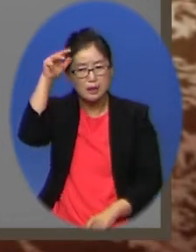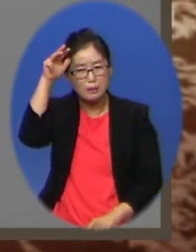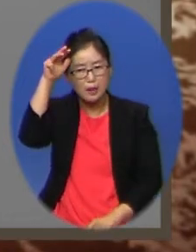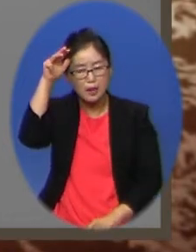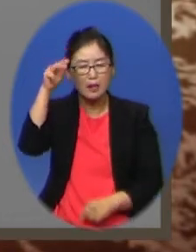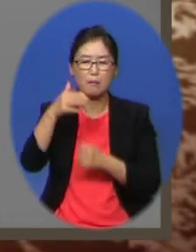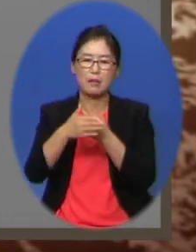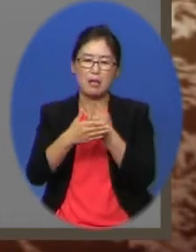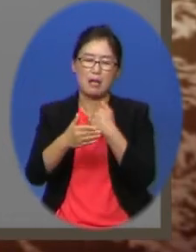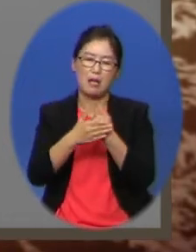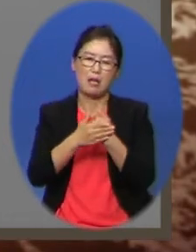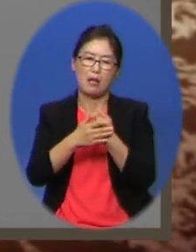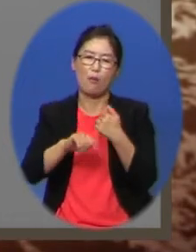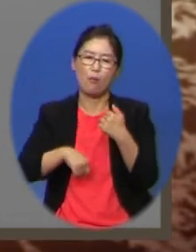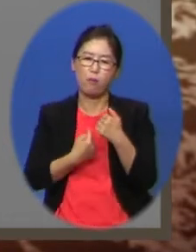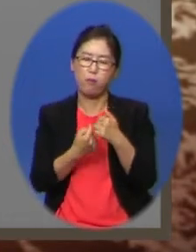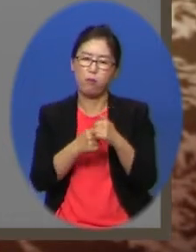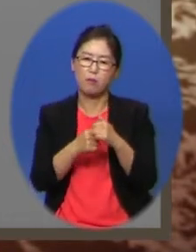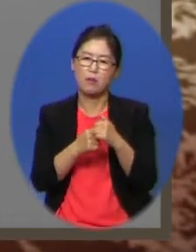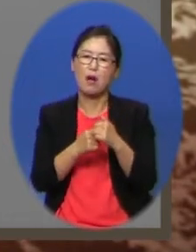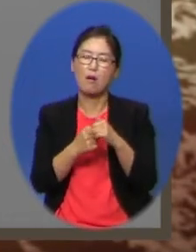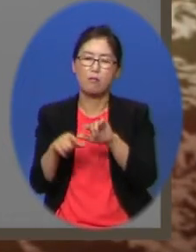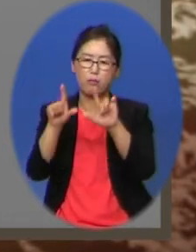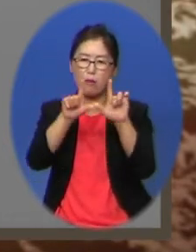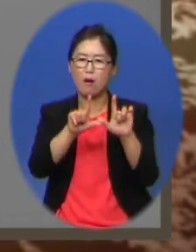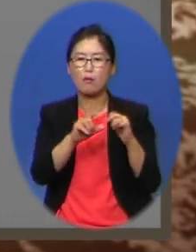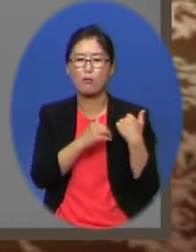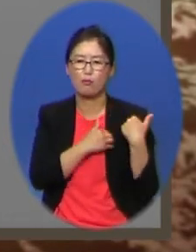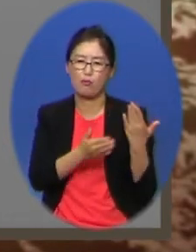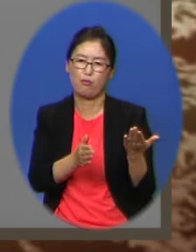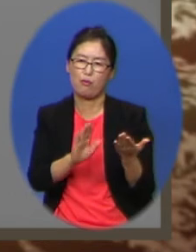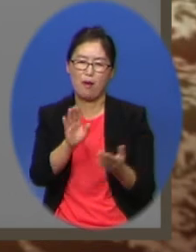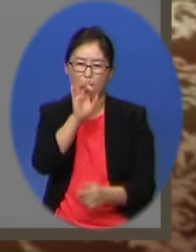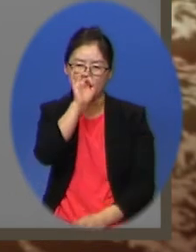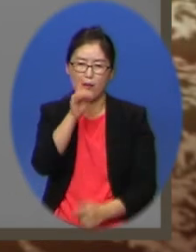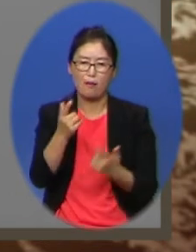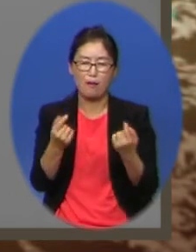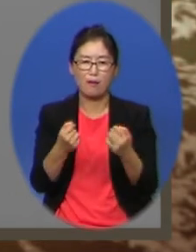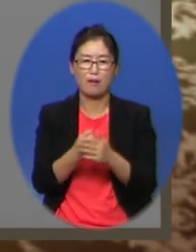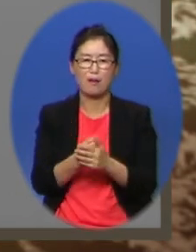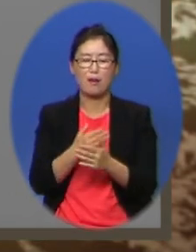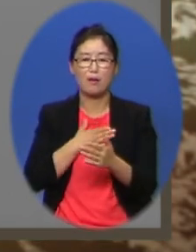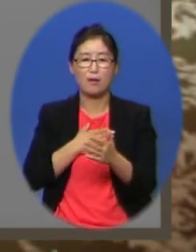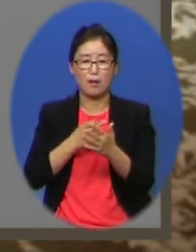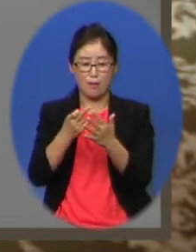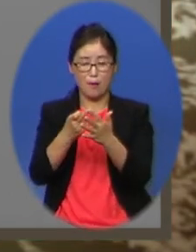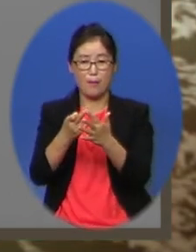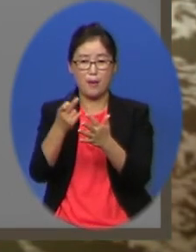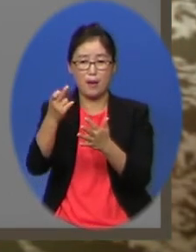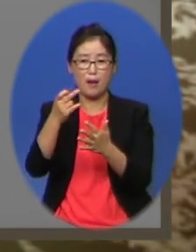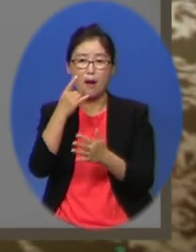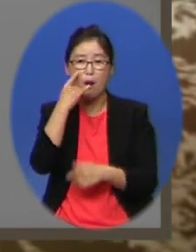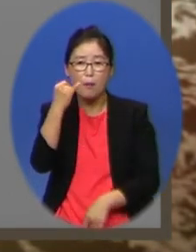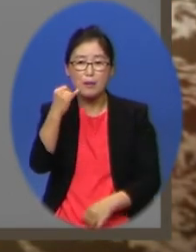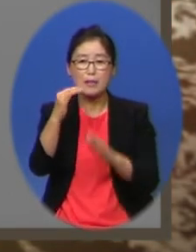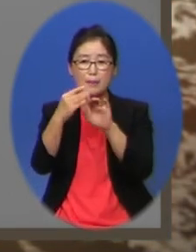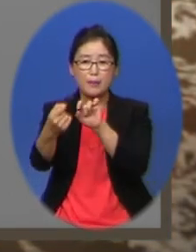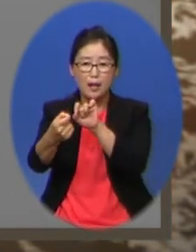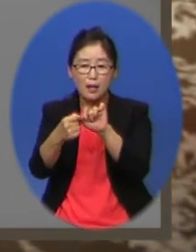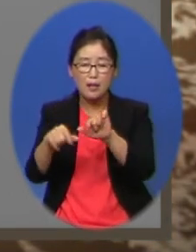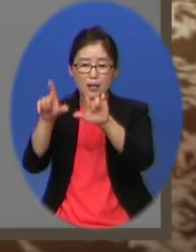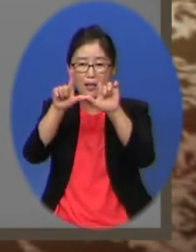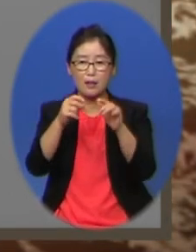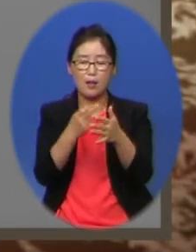됐습니다. 사실 3남매 중 차남인 저는 어머니의 집 근처에서 살고 있는데요. 제 위로 있는